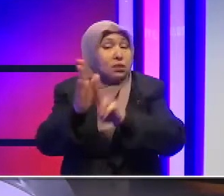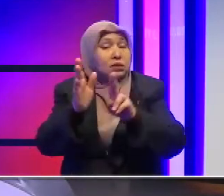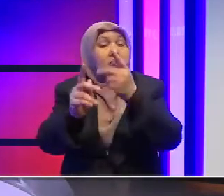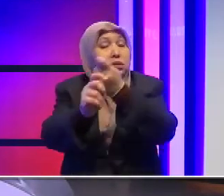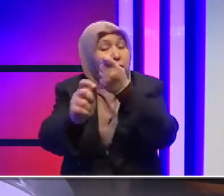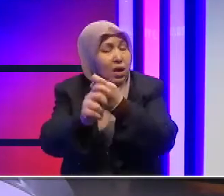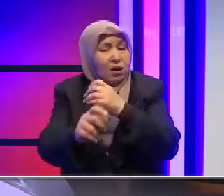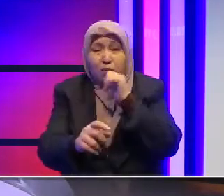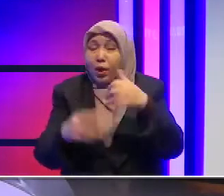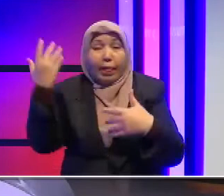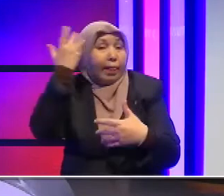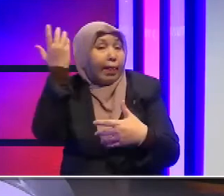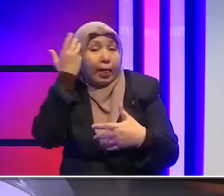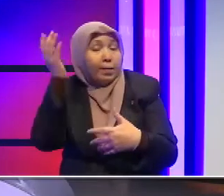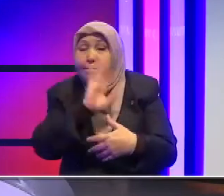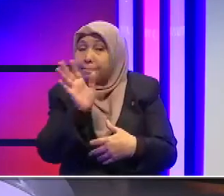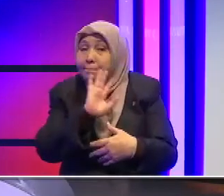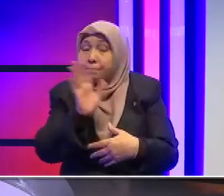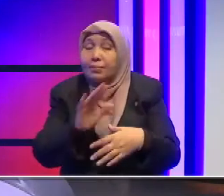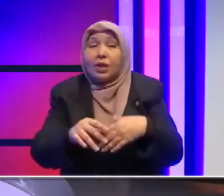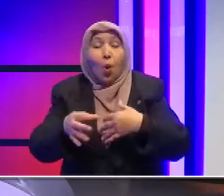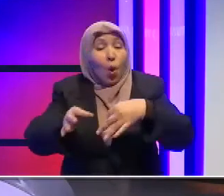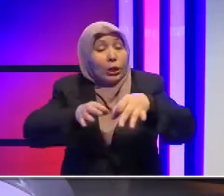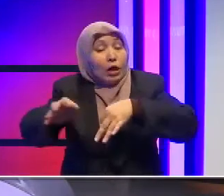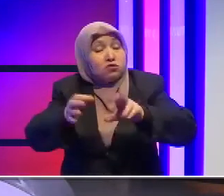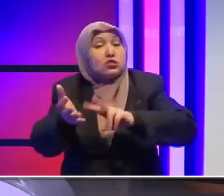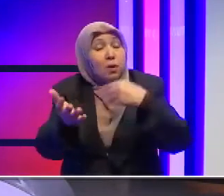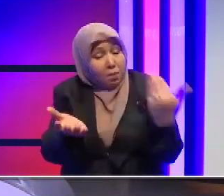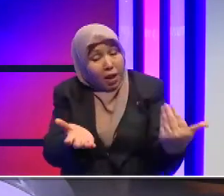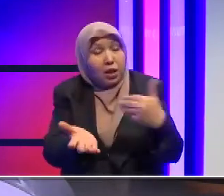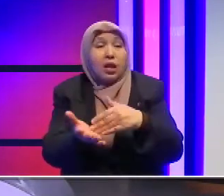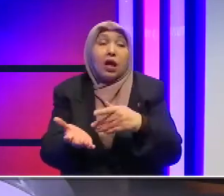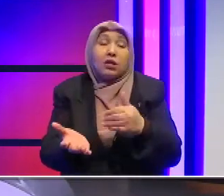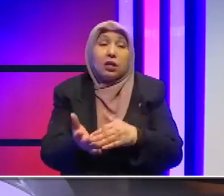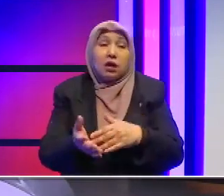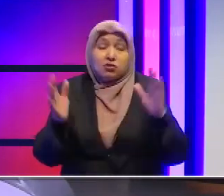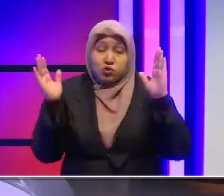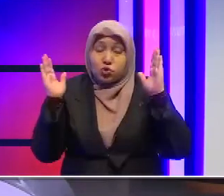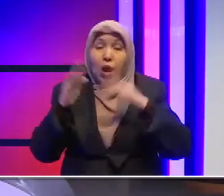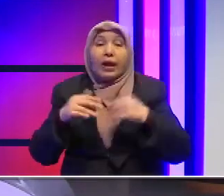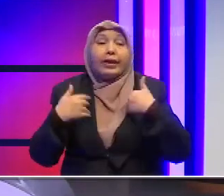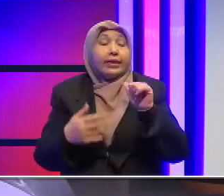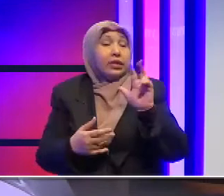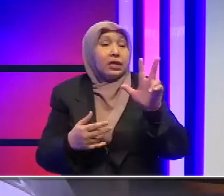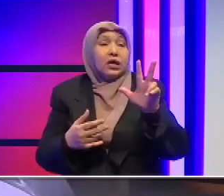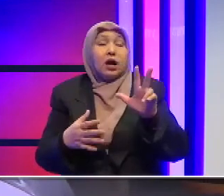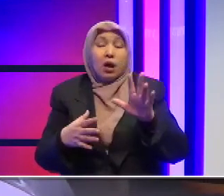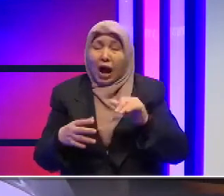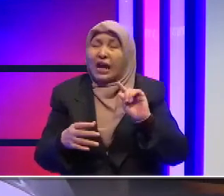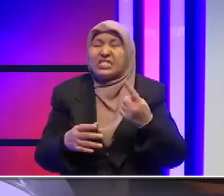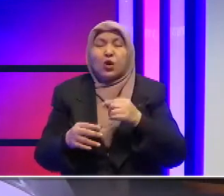bukan yang dibuat-buat Ustaz ya, ataupun nak apa tafsir semula. Itu ada lagi yang kata solat ada 3 waktu, yang pakai niat